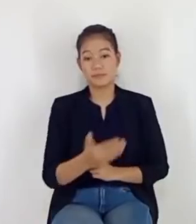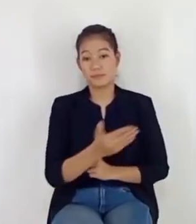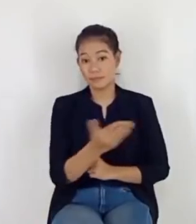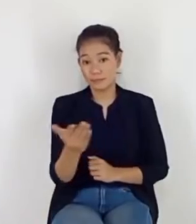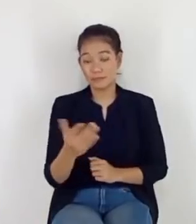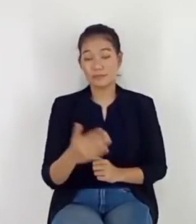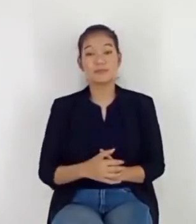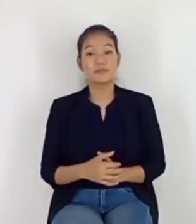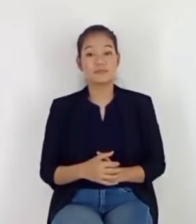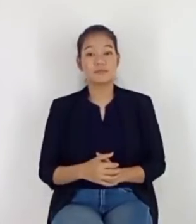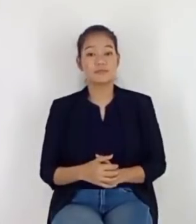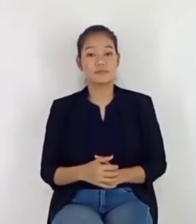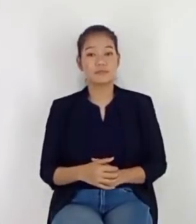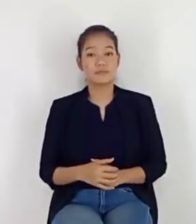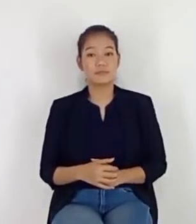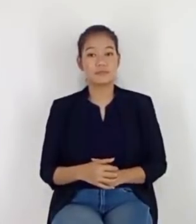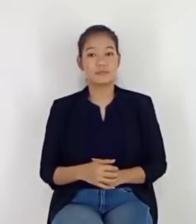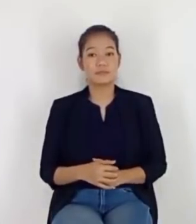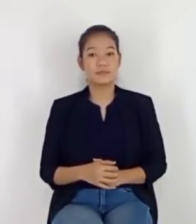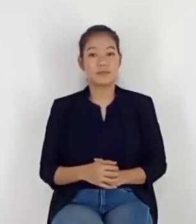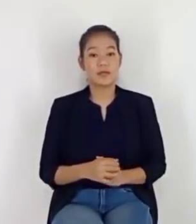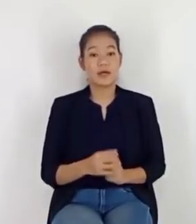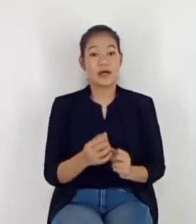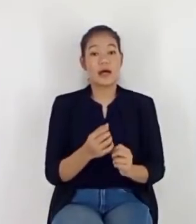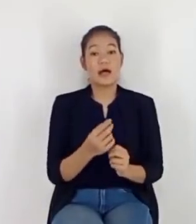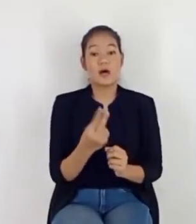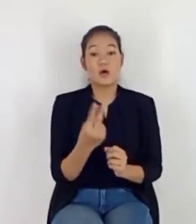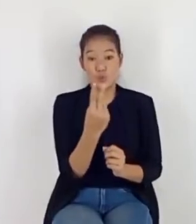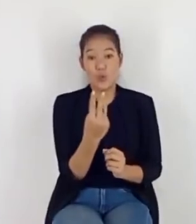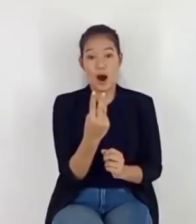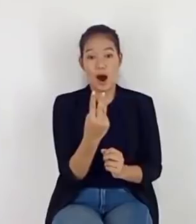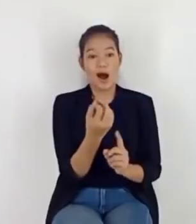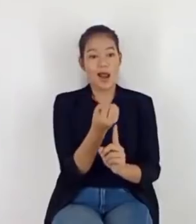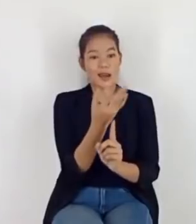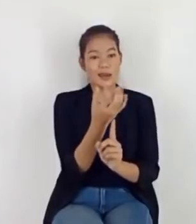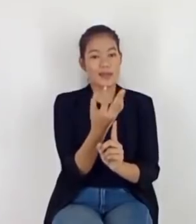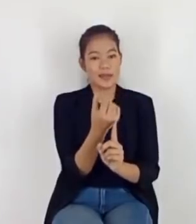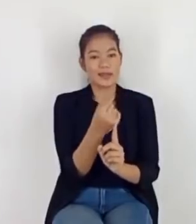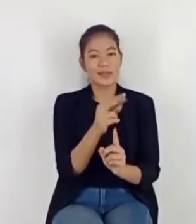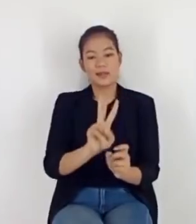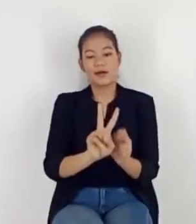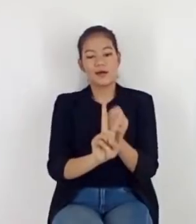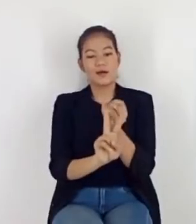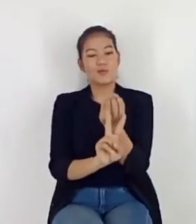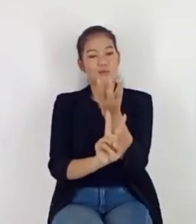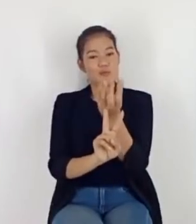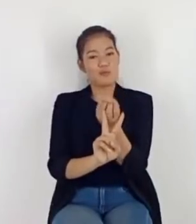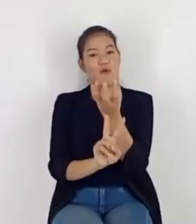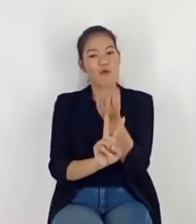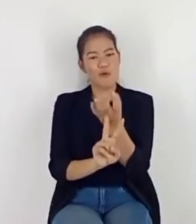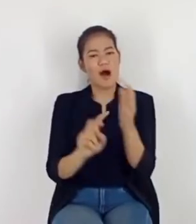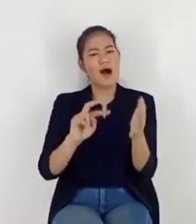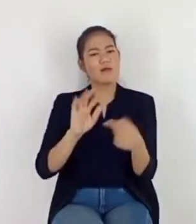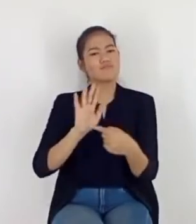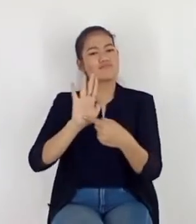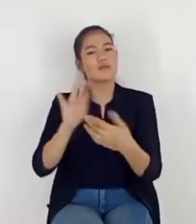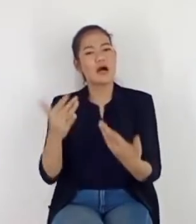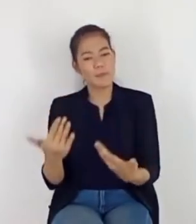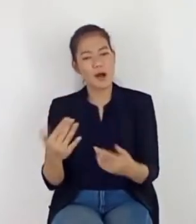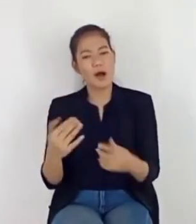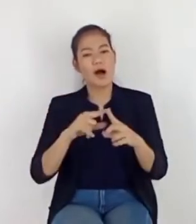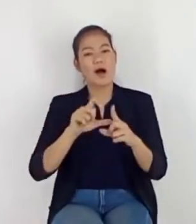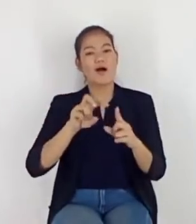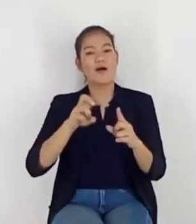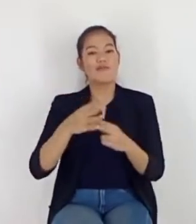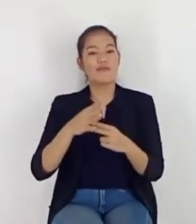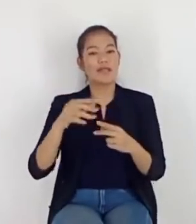Saudaraku, dua buah lilin sudah dinyalakan menandai bahwa kita telah memasuki Minggu Advent yang